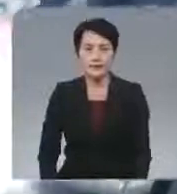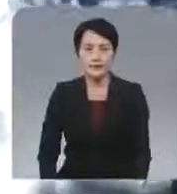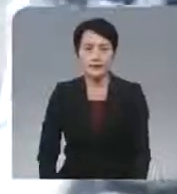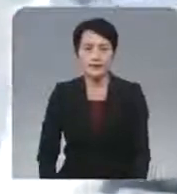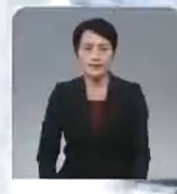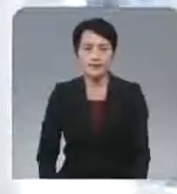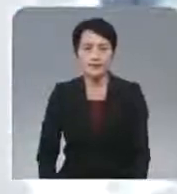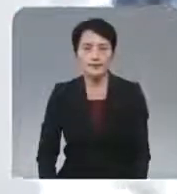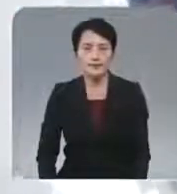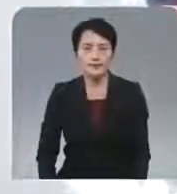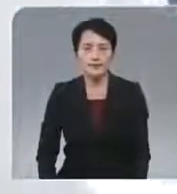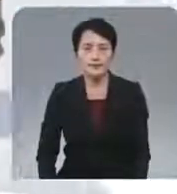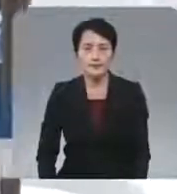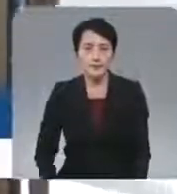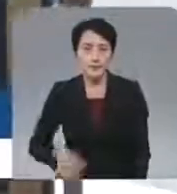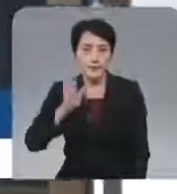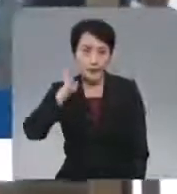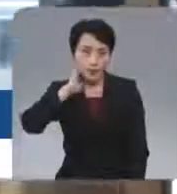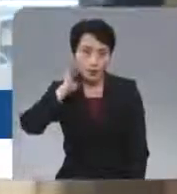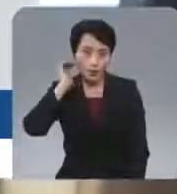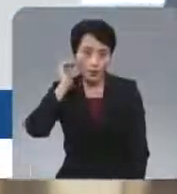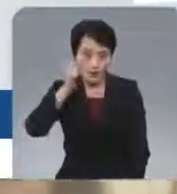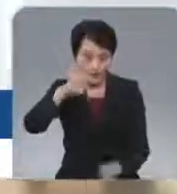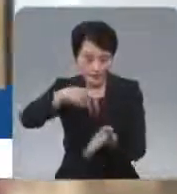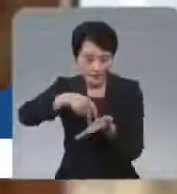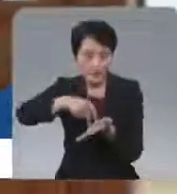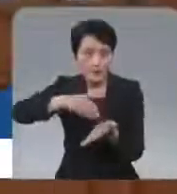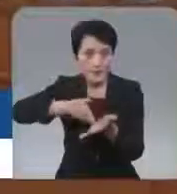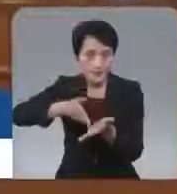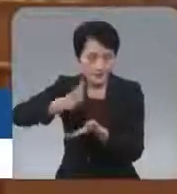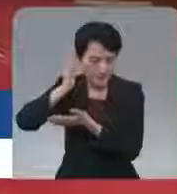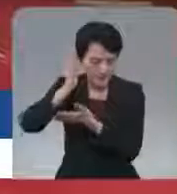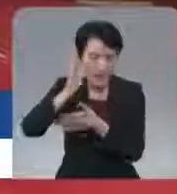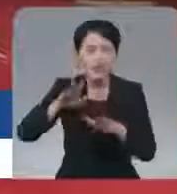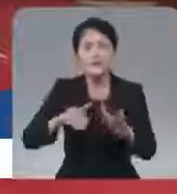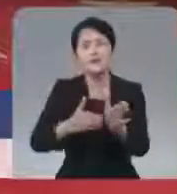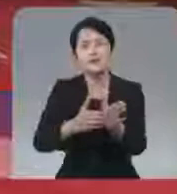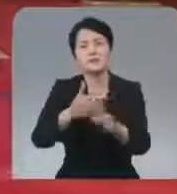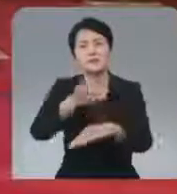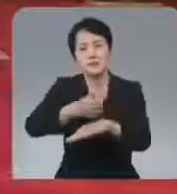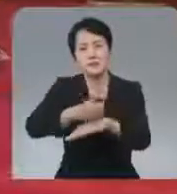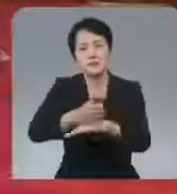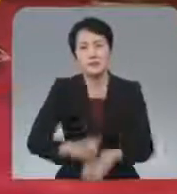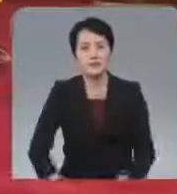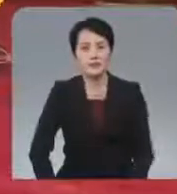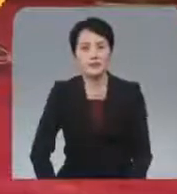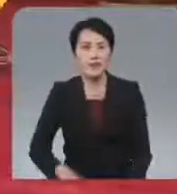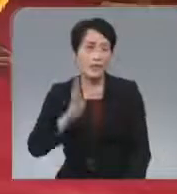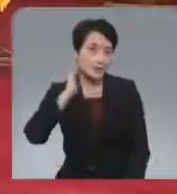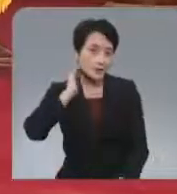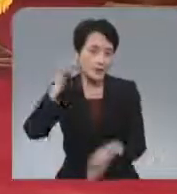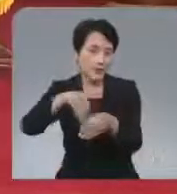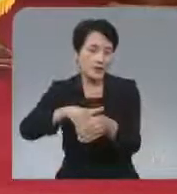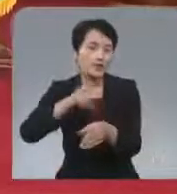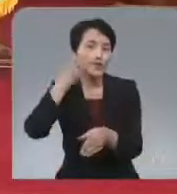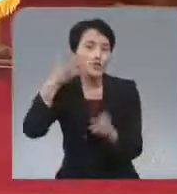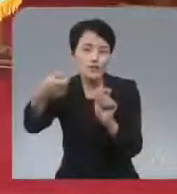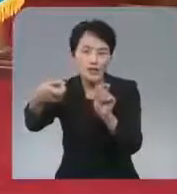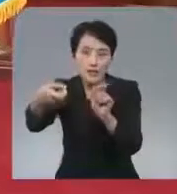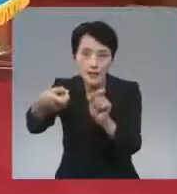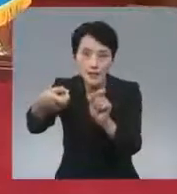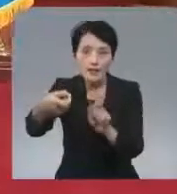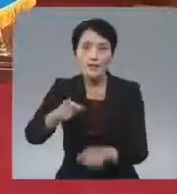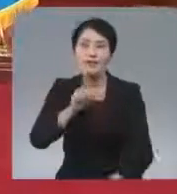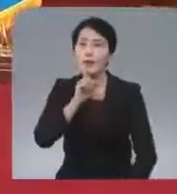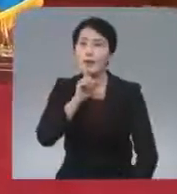президент республики корея мурзин обещал до истечения срока своих полномочий продолжить усилия по сохранению мира на